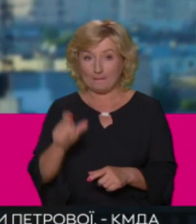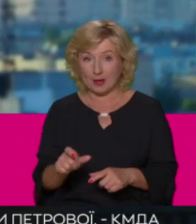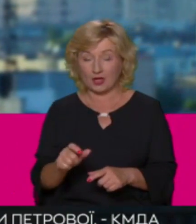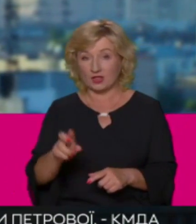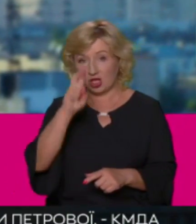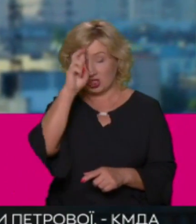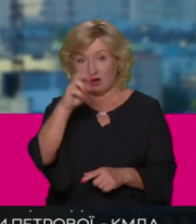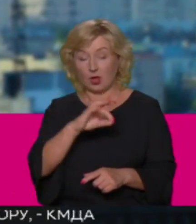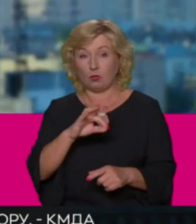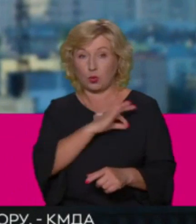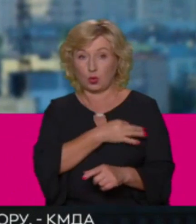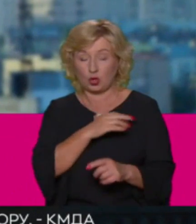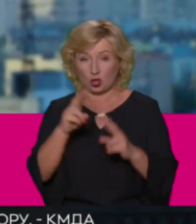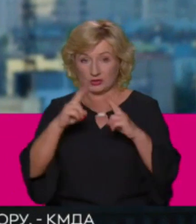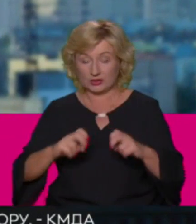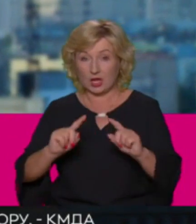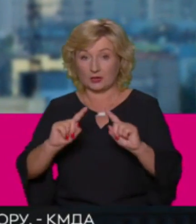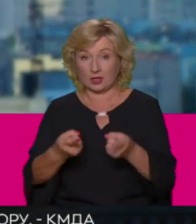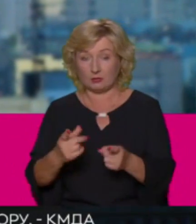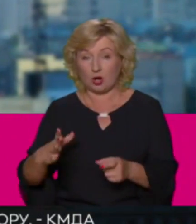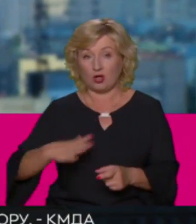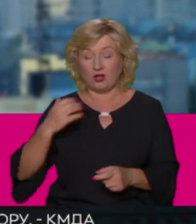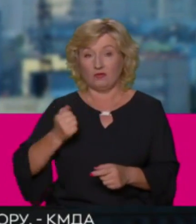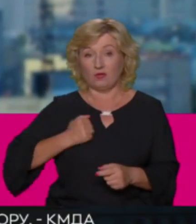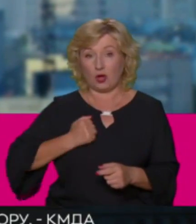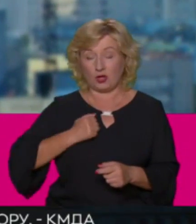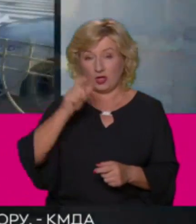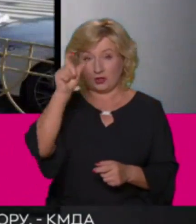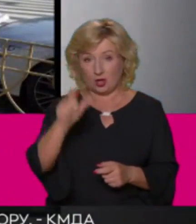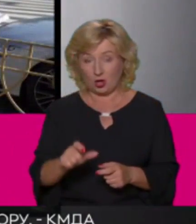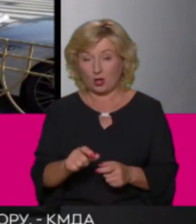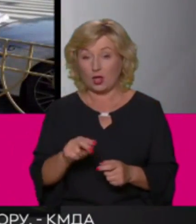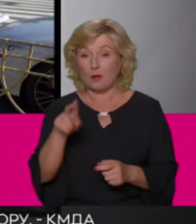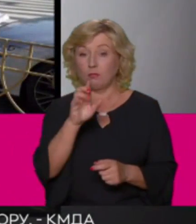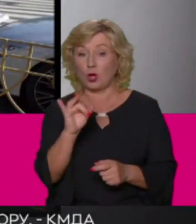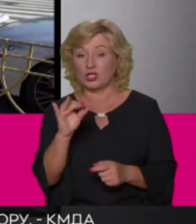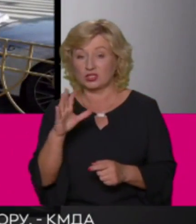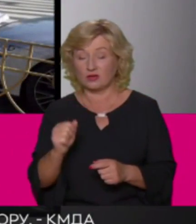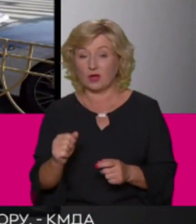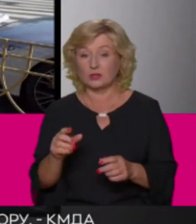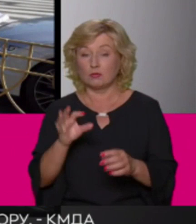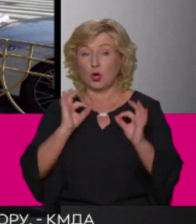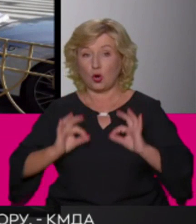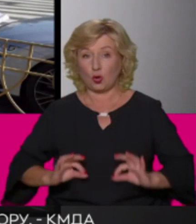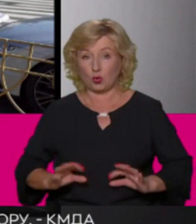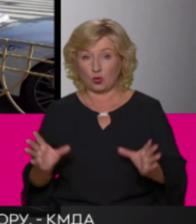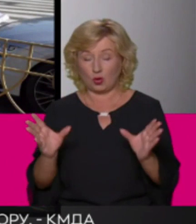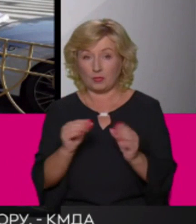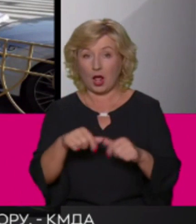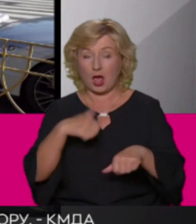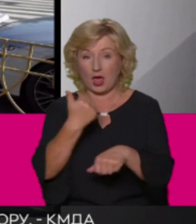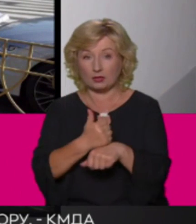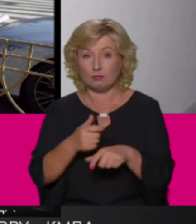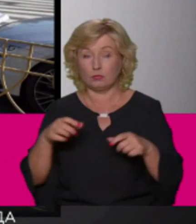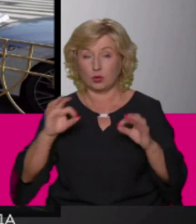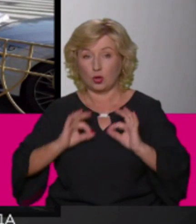бюро розслідувань затримало колишнього одеського воєнкома Борисова. Працівники ДБР спільно з прокурорами Офісу Генпрокурора затримали